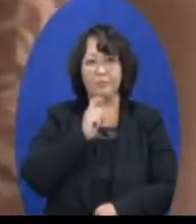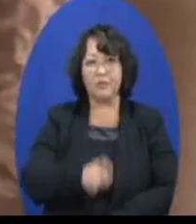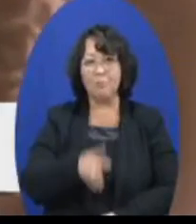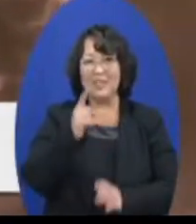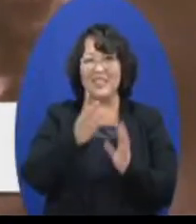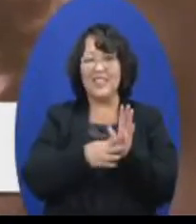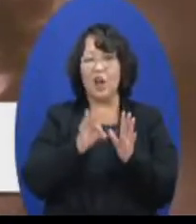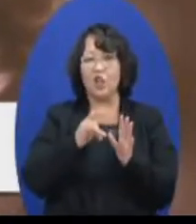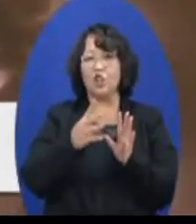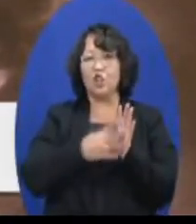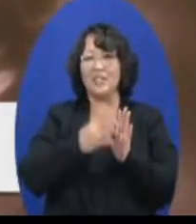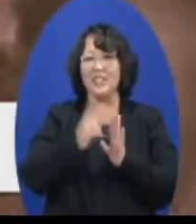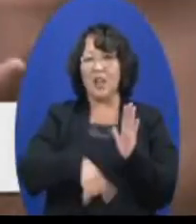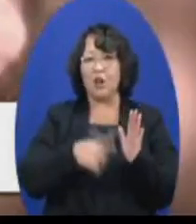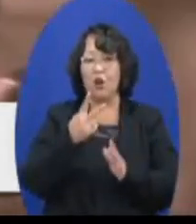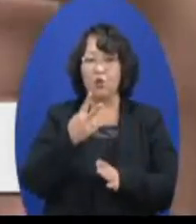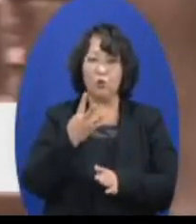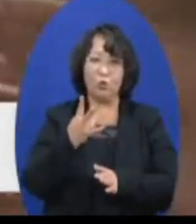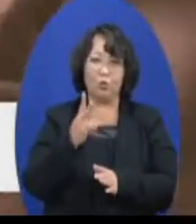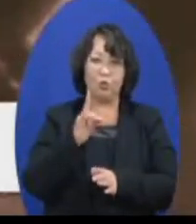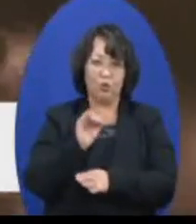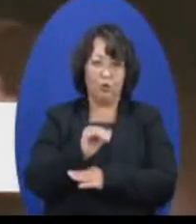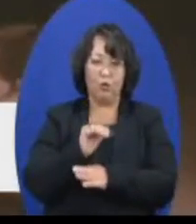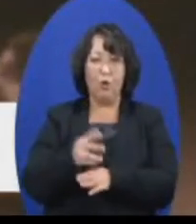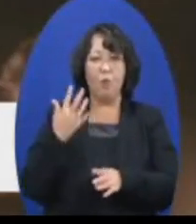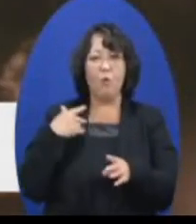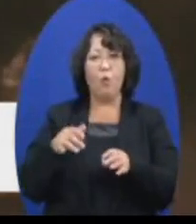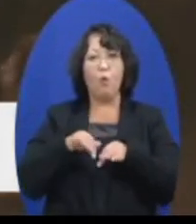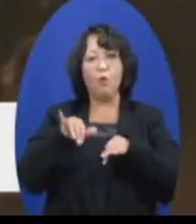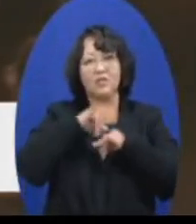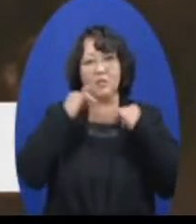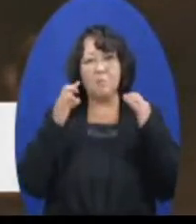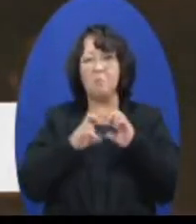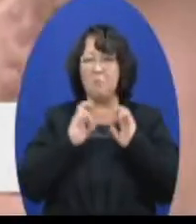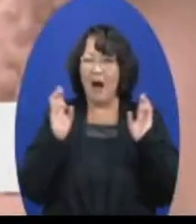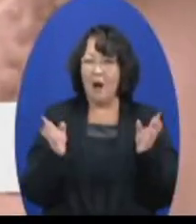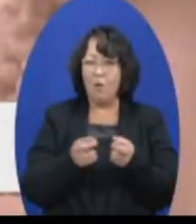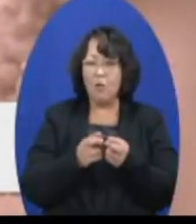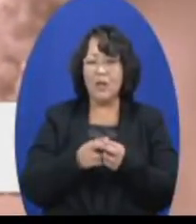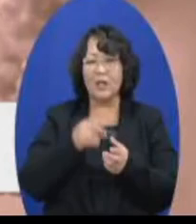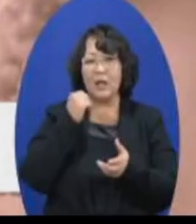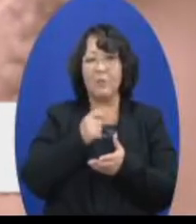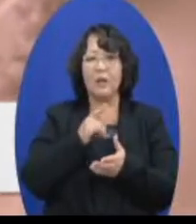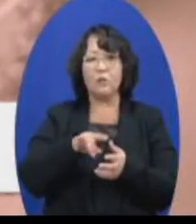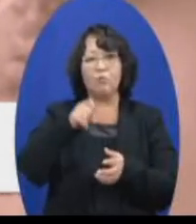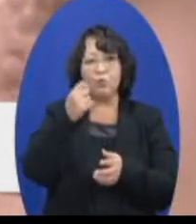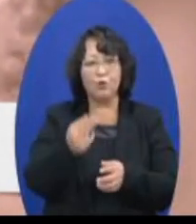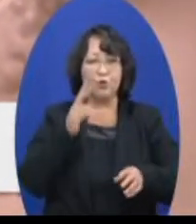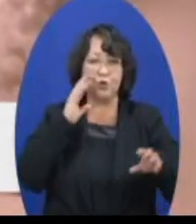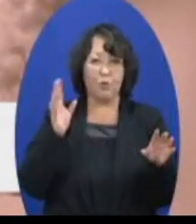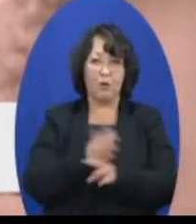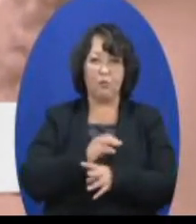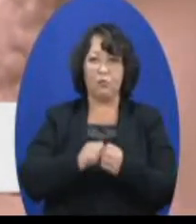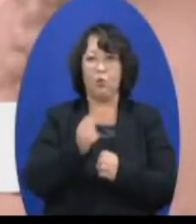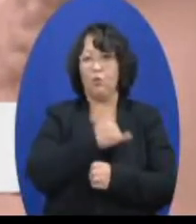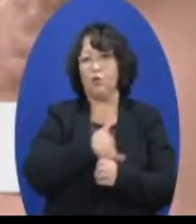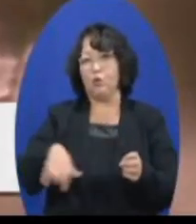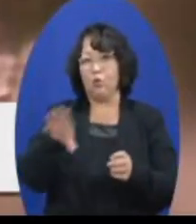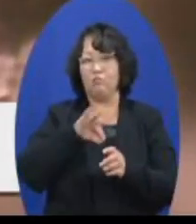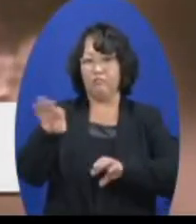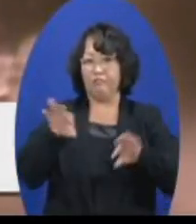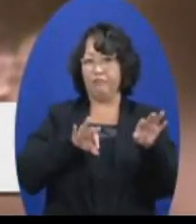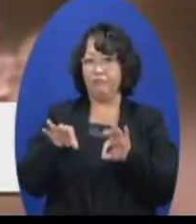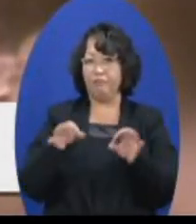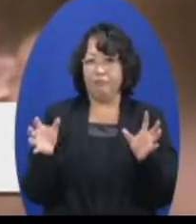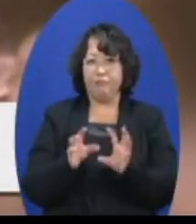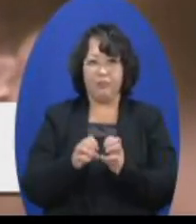1990 оны 9-р сарын 24-ний өдөр тухайн үеийн улсын баг хурлын тамгын газрын бүтэц зохион байгуулалт хийгдэж, удирдлагууд нь